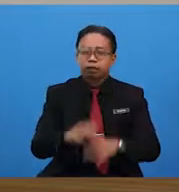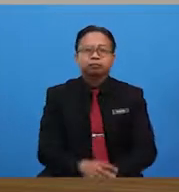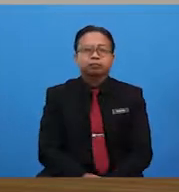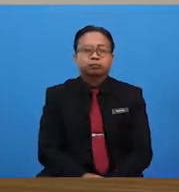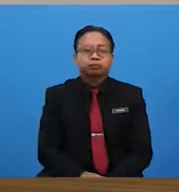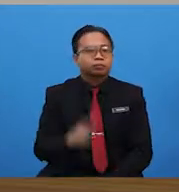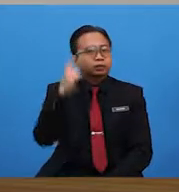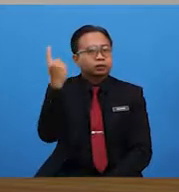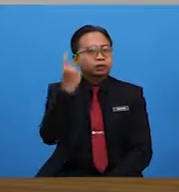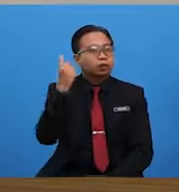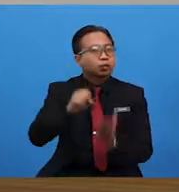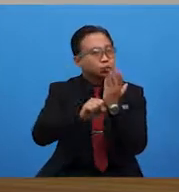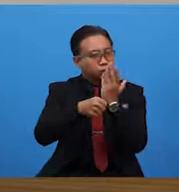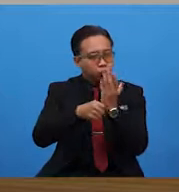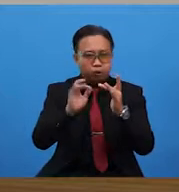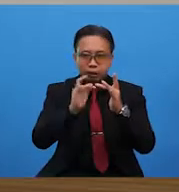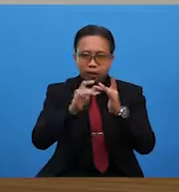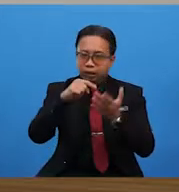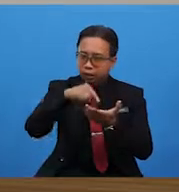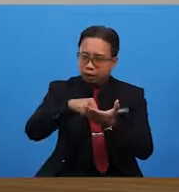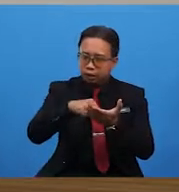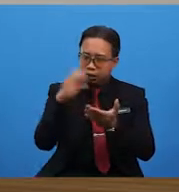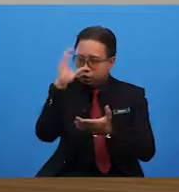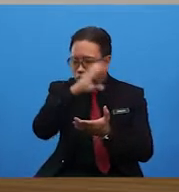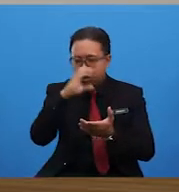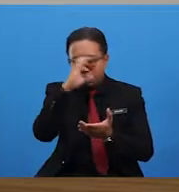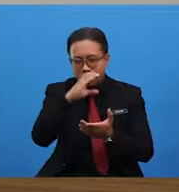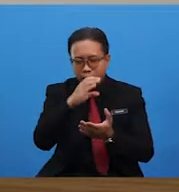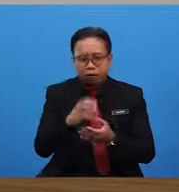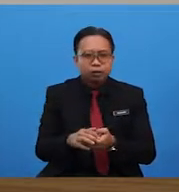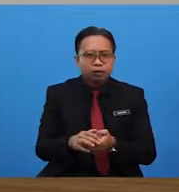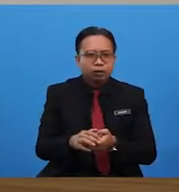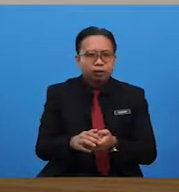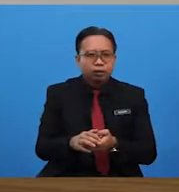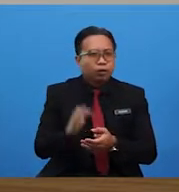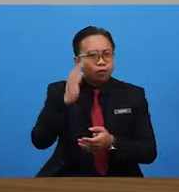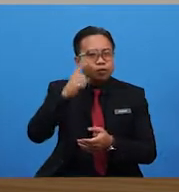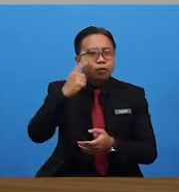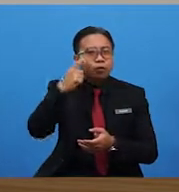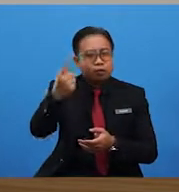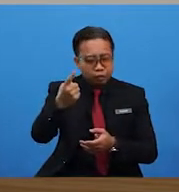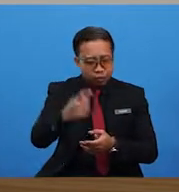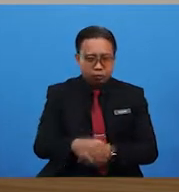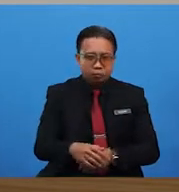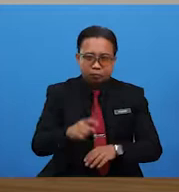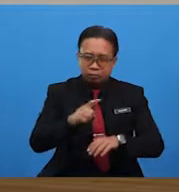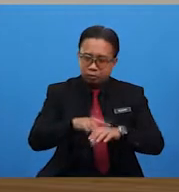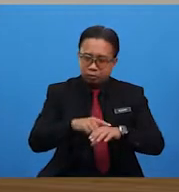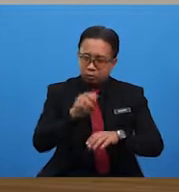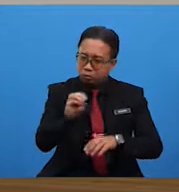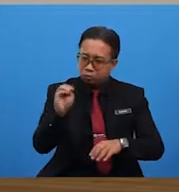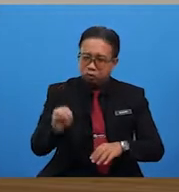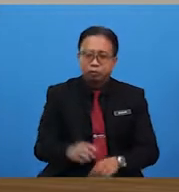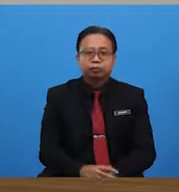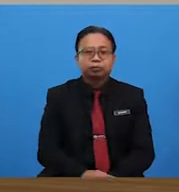celurit sumber internet ini merupakan carian maklumat yang paling populer masa ini sangat tajam